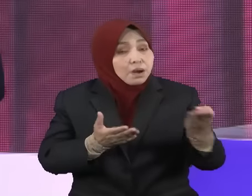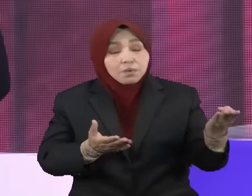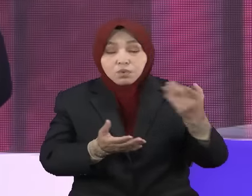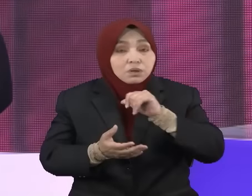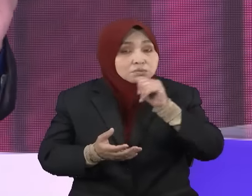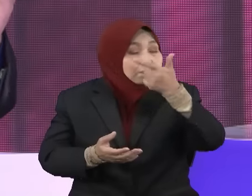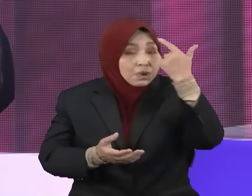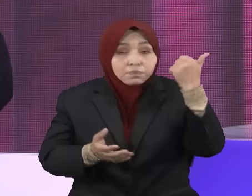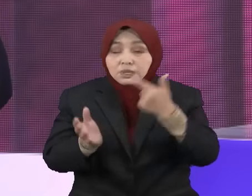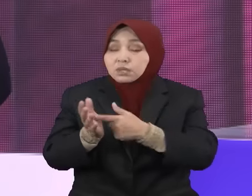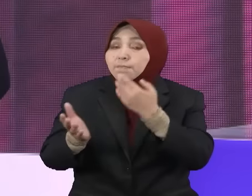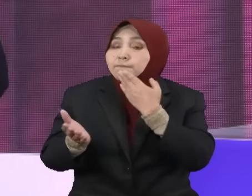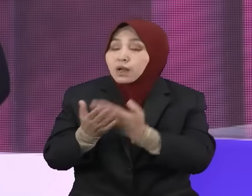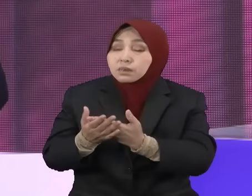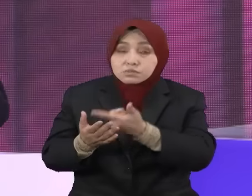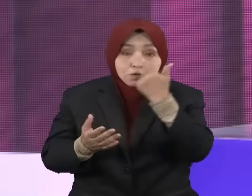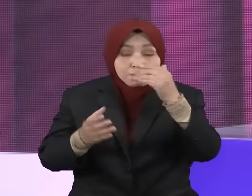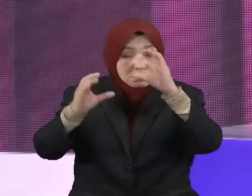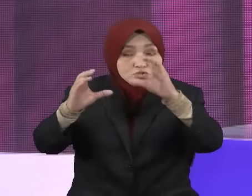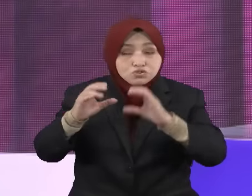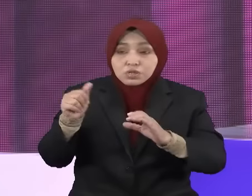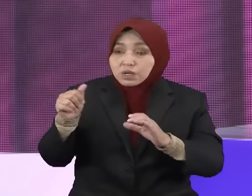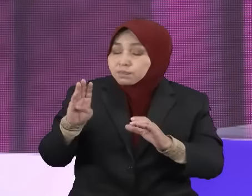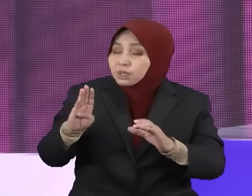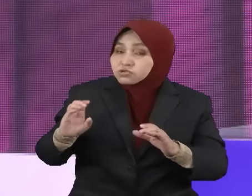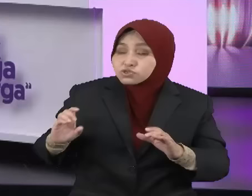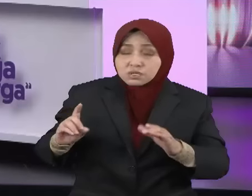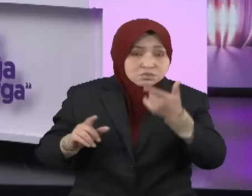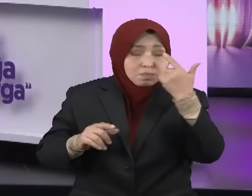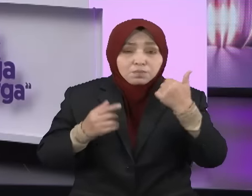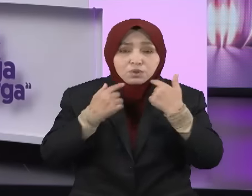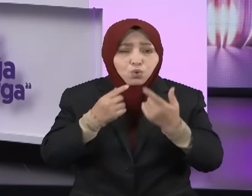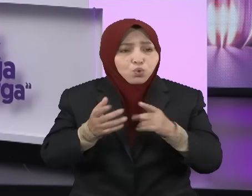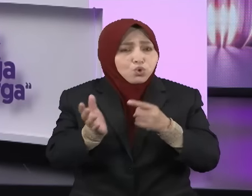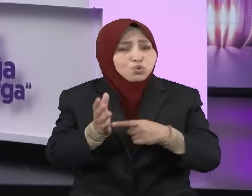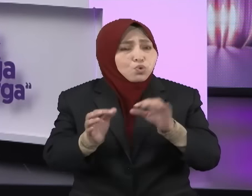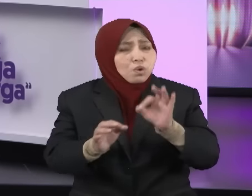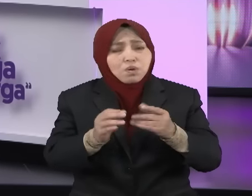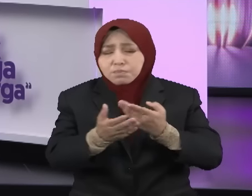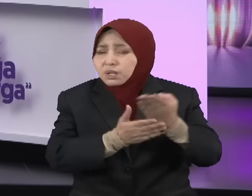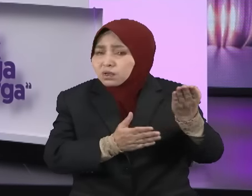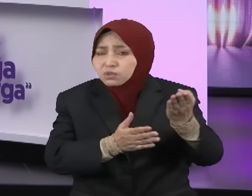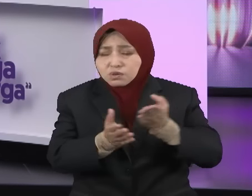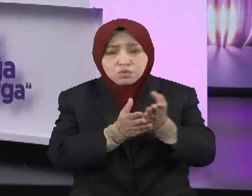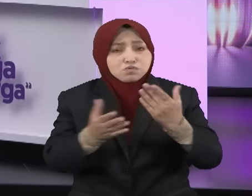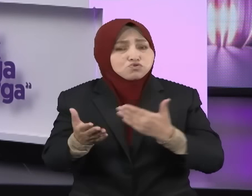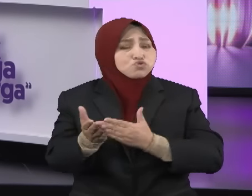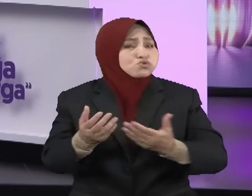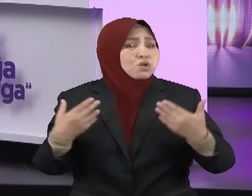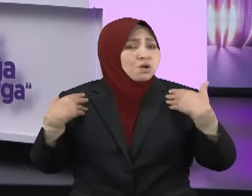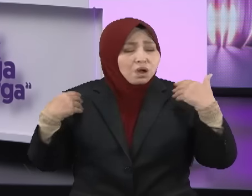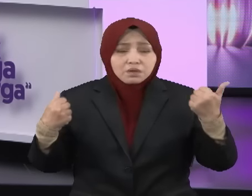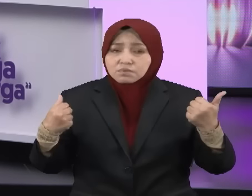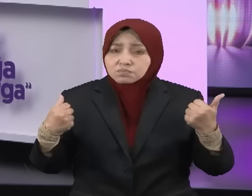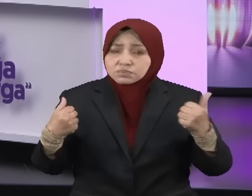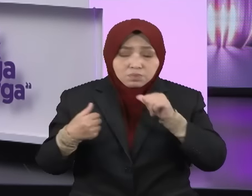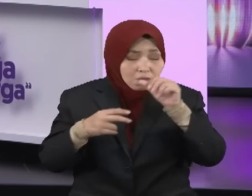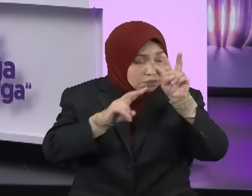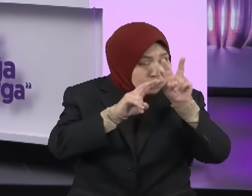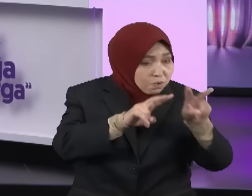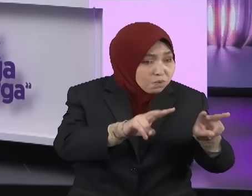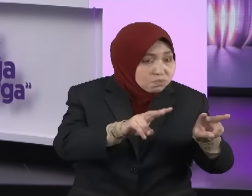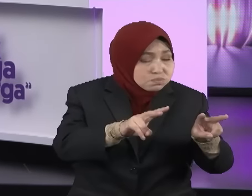ini baik kerana ciri A, B, C, tetapi kerana ada orang cakap, eh, ini kalau beli ni terus sihat. Dia tak tengok pun